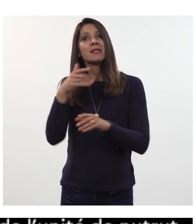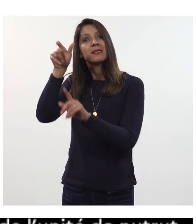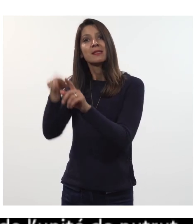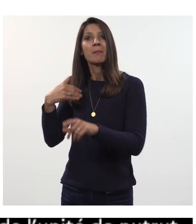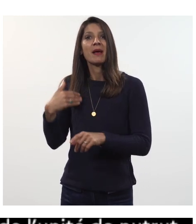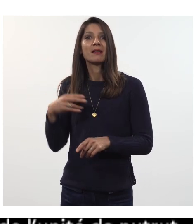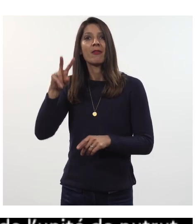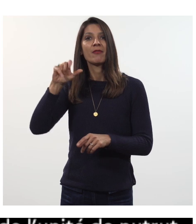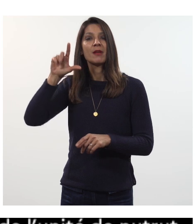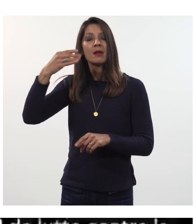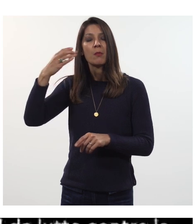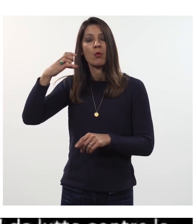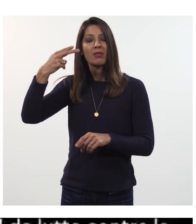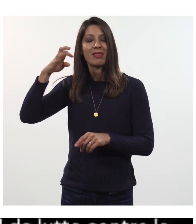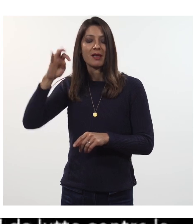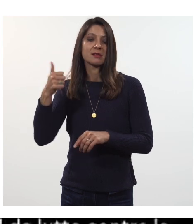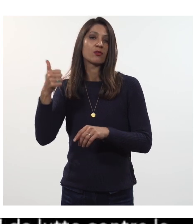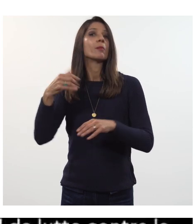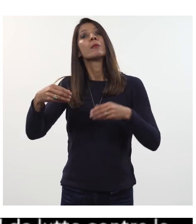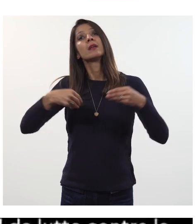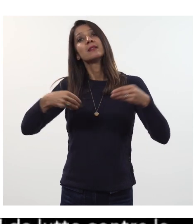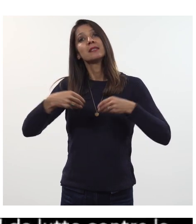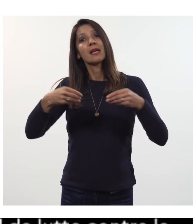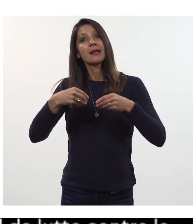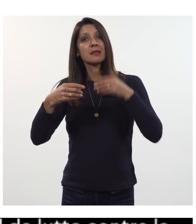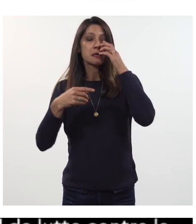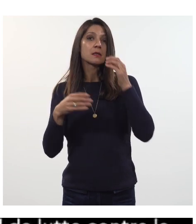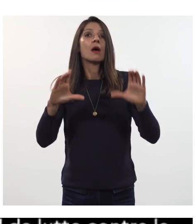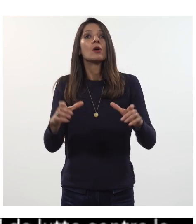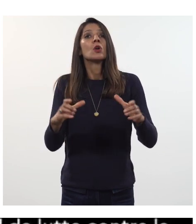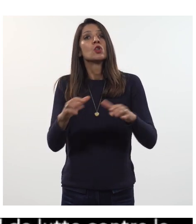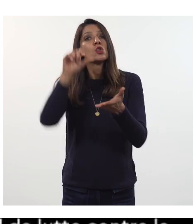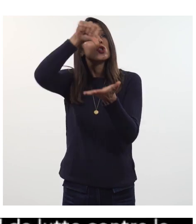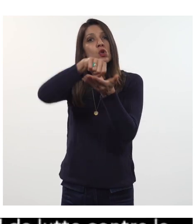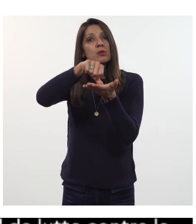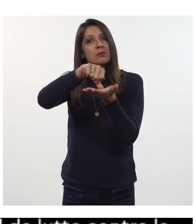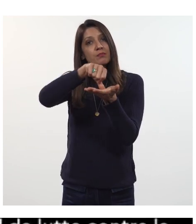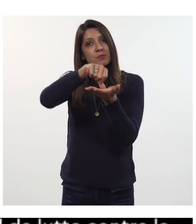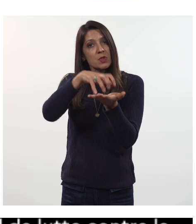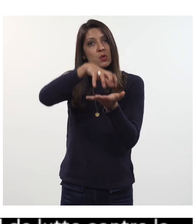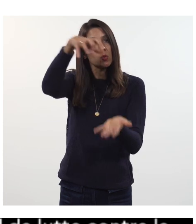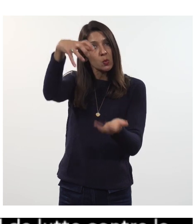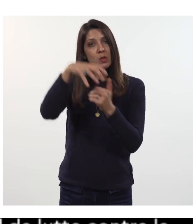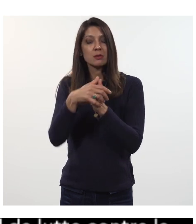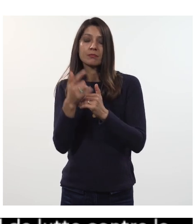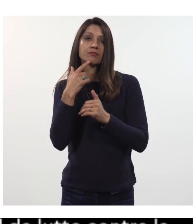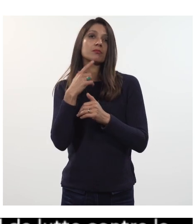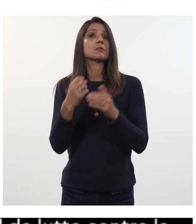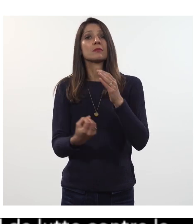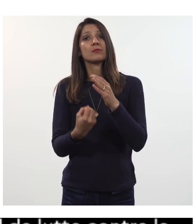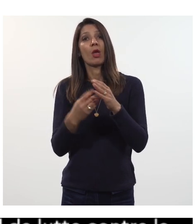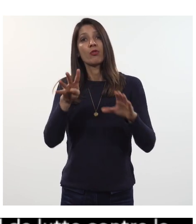êtes la directrice du Centre Source Nutrition Nouvelle-Aquitaine, centre source que vous allez nous présenter lors de votre